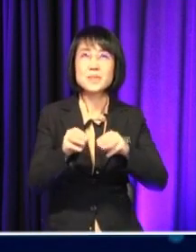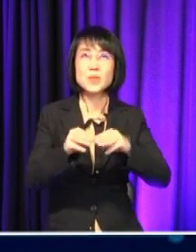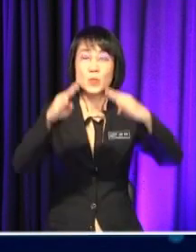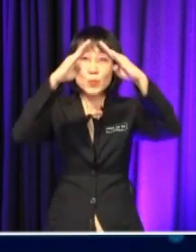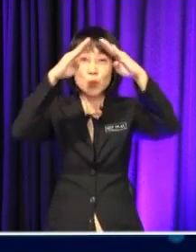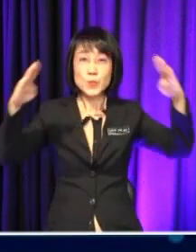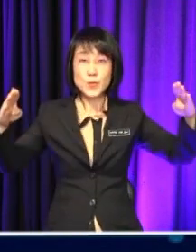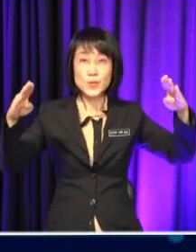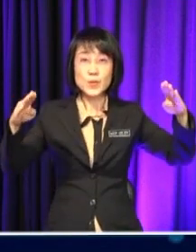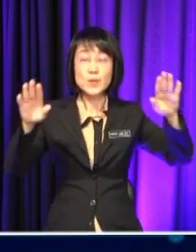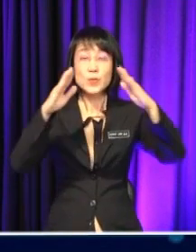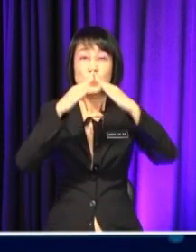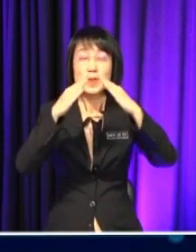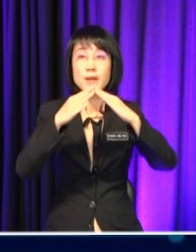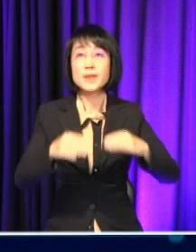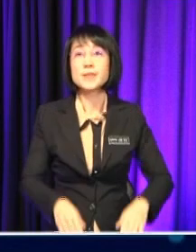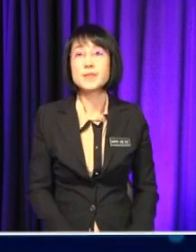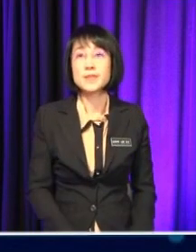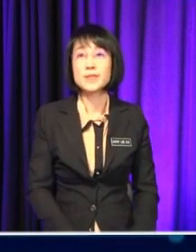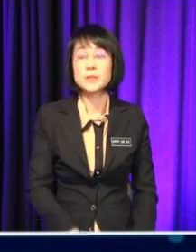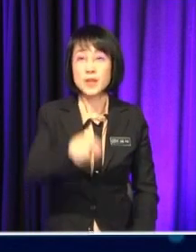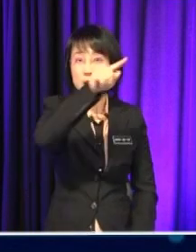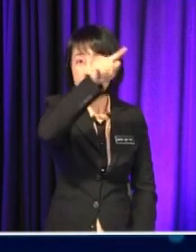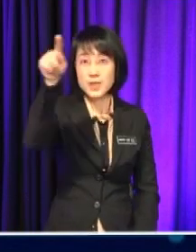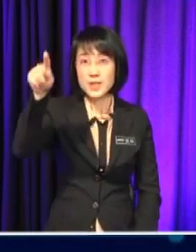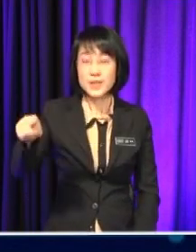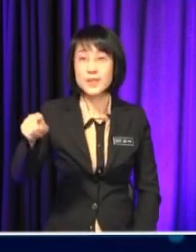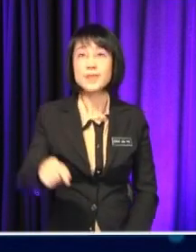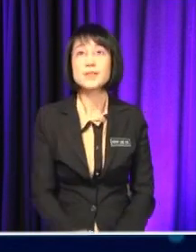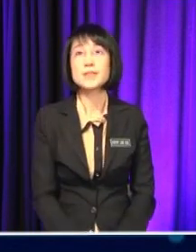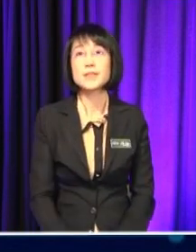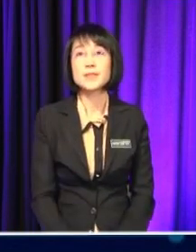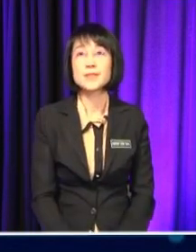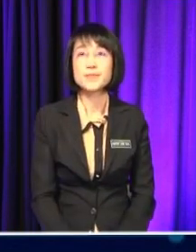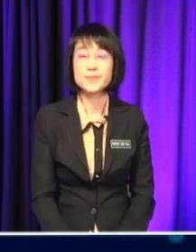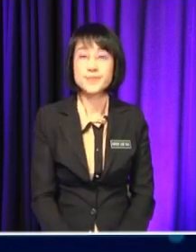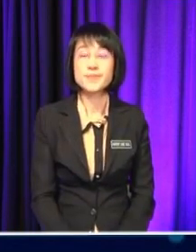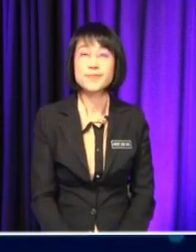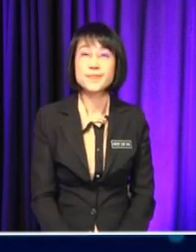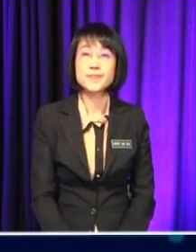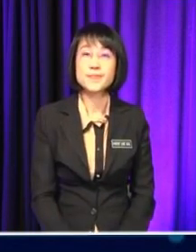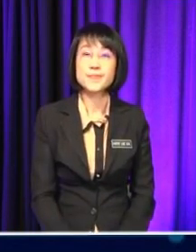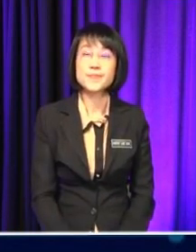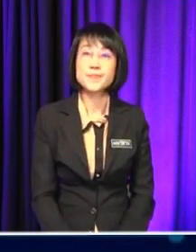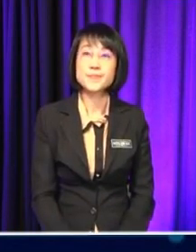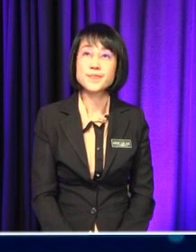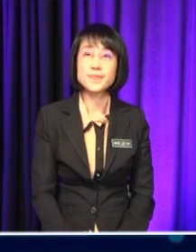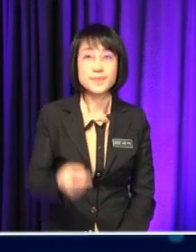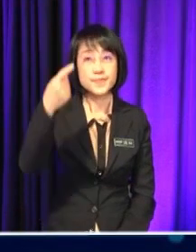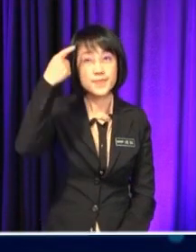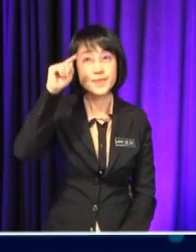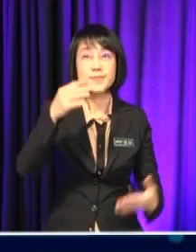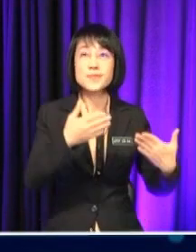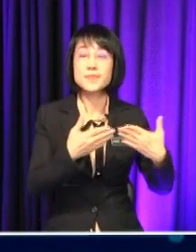oke nah dia Itulah biasanya untuk antara halaman dan juga camble keluaran ini videonya Oke baik untuk yang